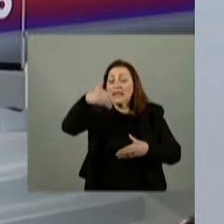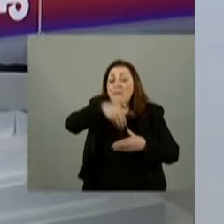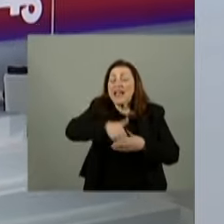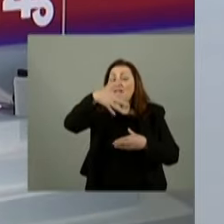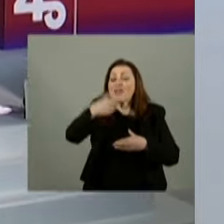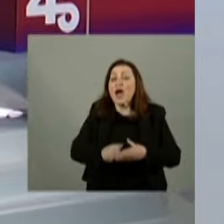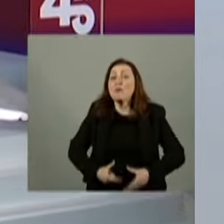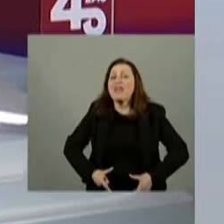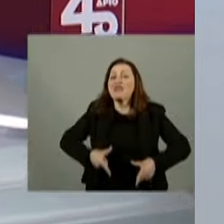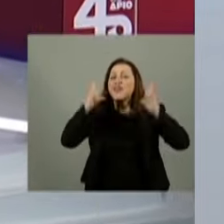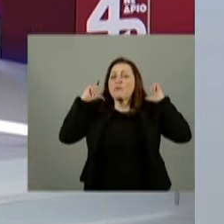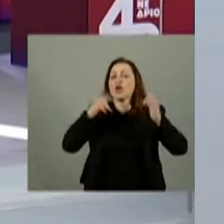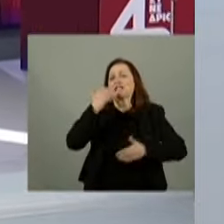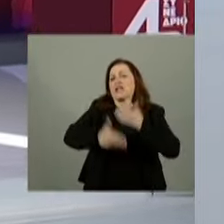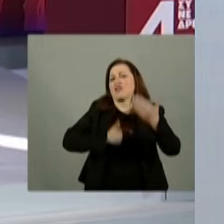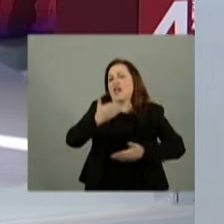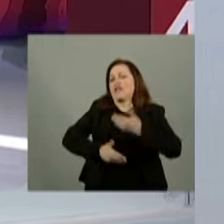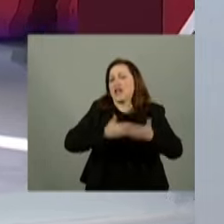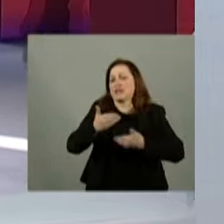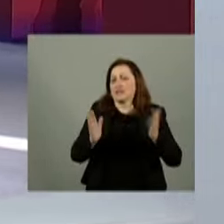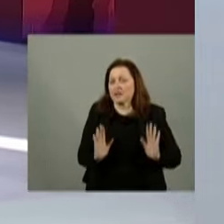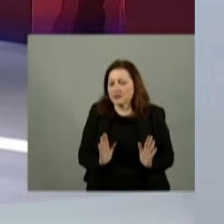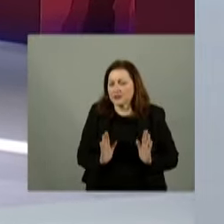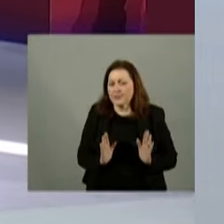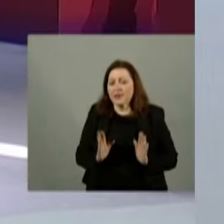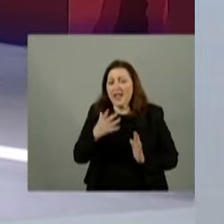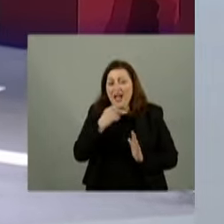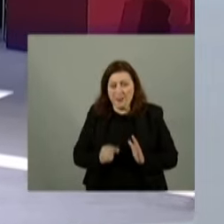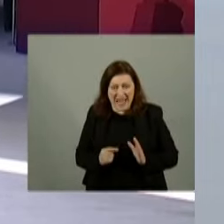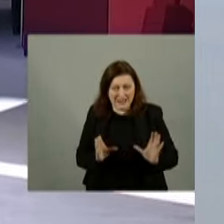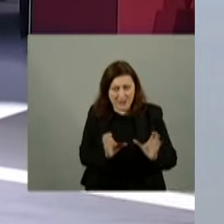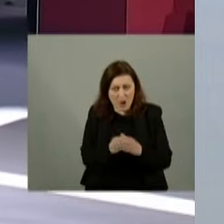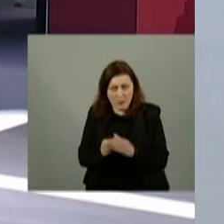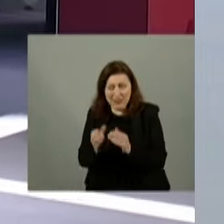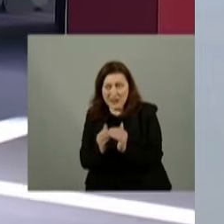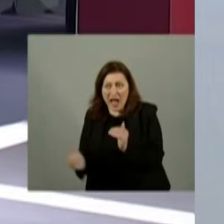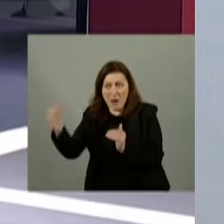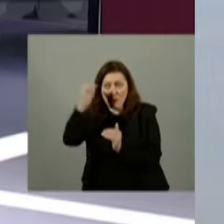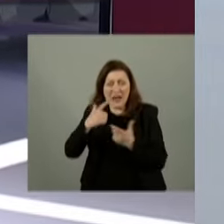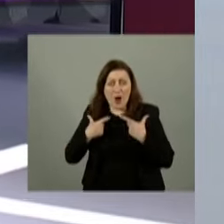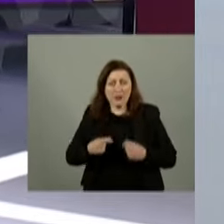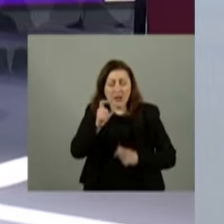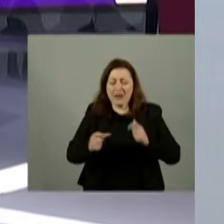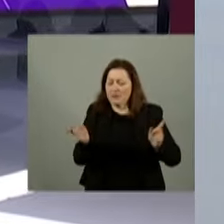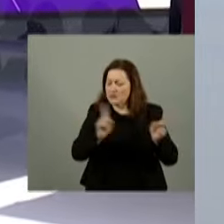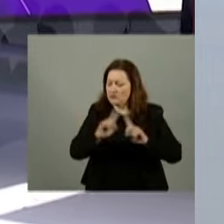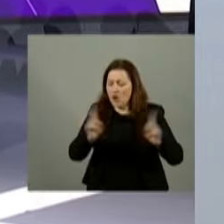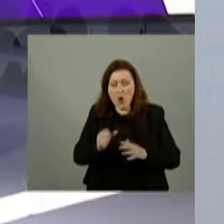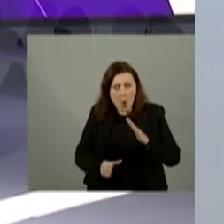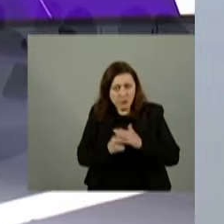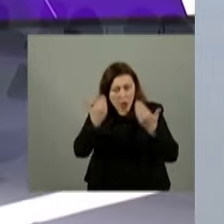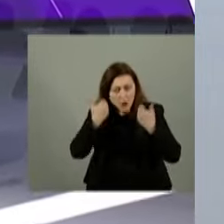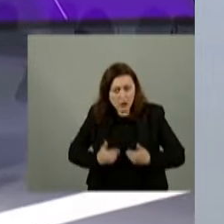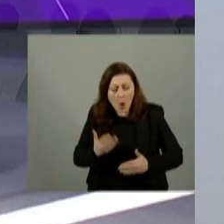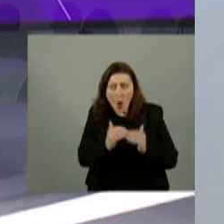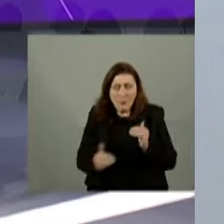δεν είναι εύκολο ούτε να εξέλθει και κυρίως δεν είναι εύκολο να εξέλθει νικητής. Πιστεύετε ποιες θα είναι οι